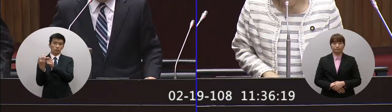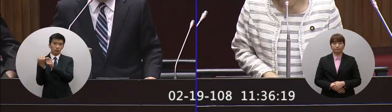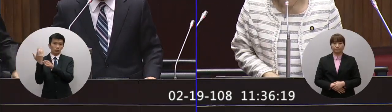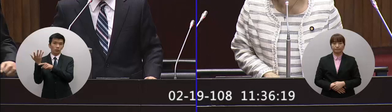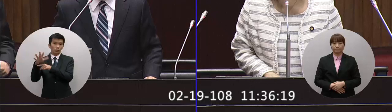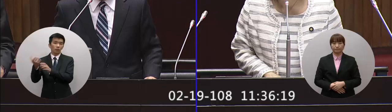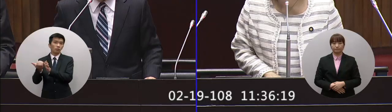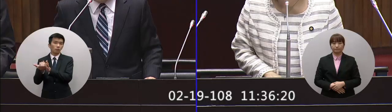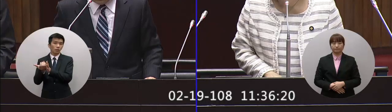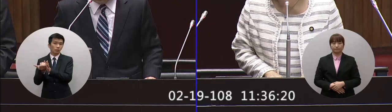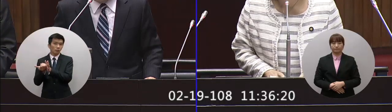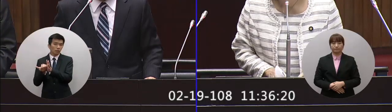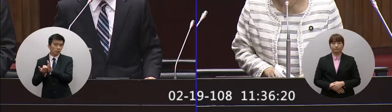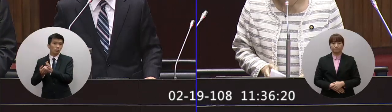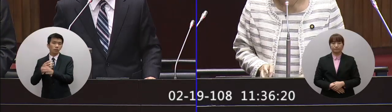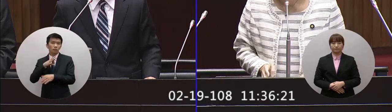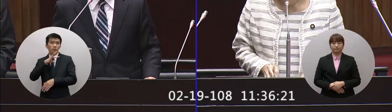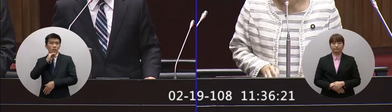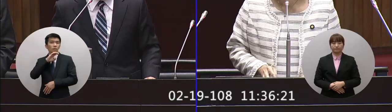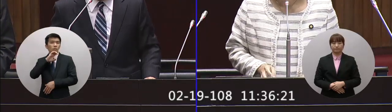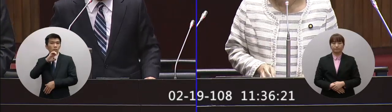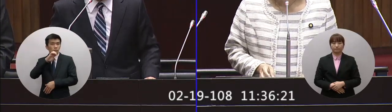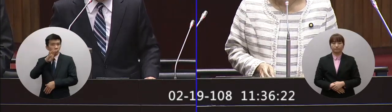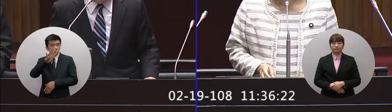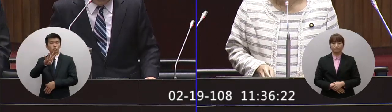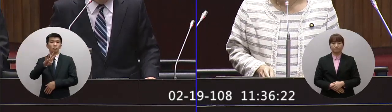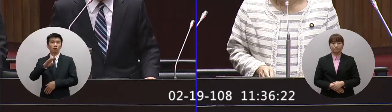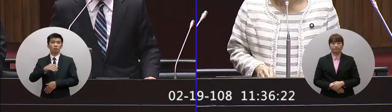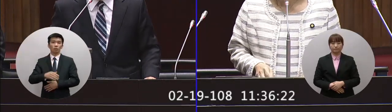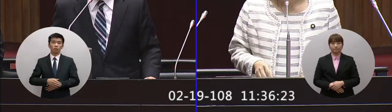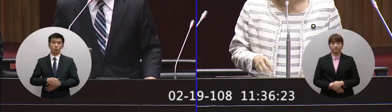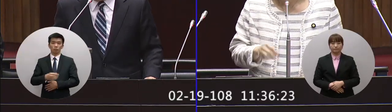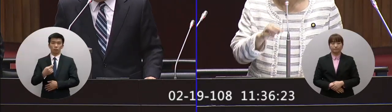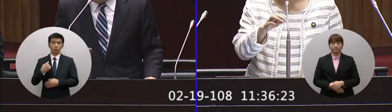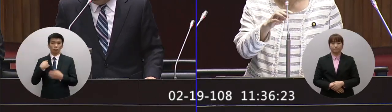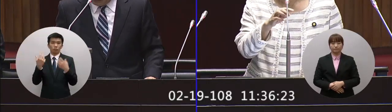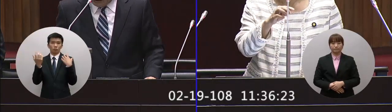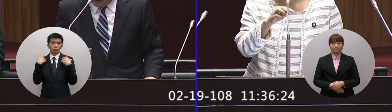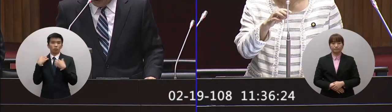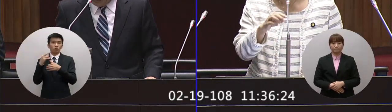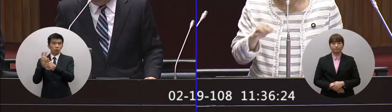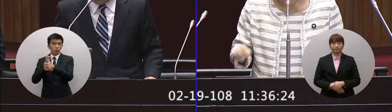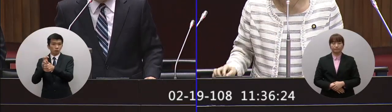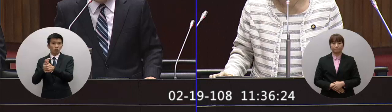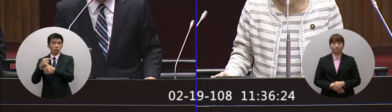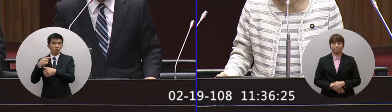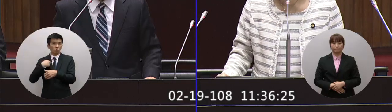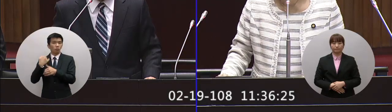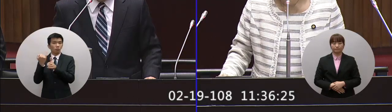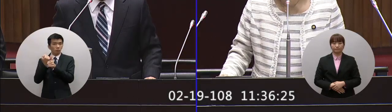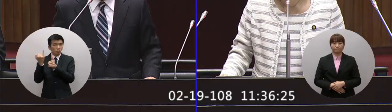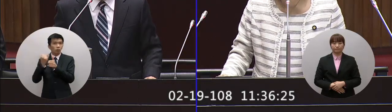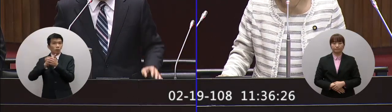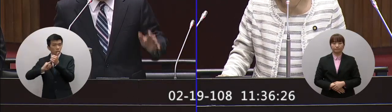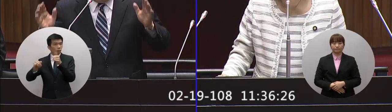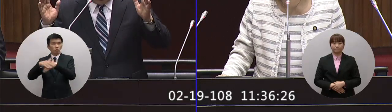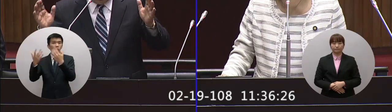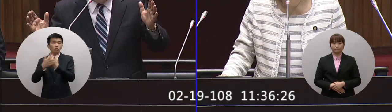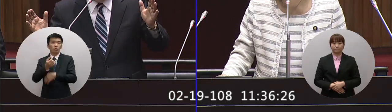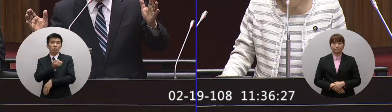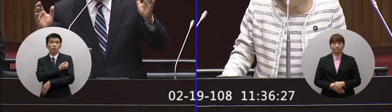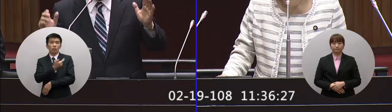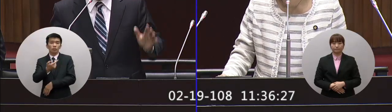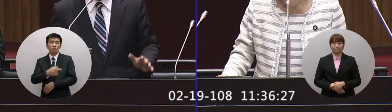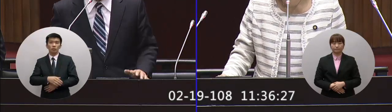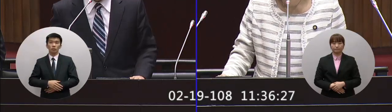前，她一直到94岁高寿，一直都是我们照顾啊，尤其我太太、女儿都很辛苦，但我们